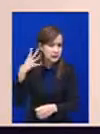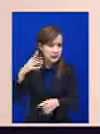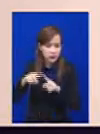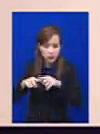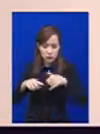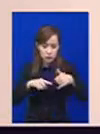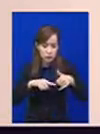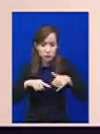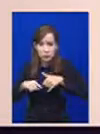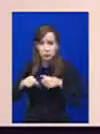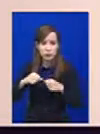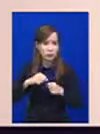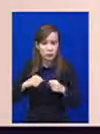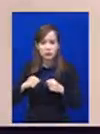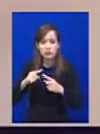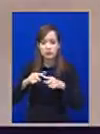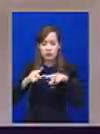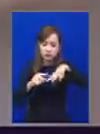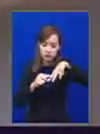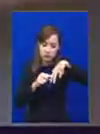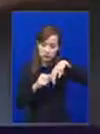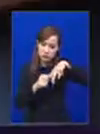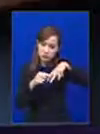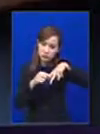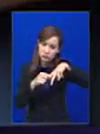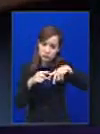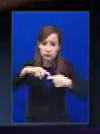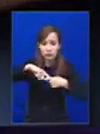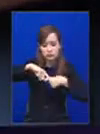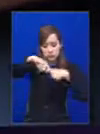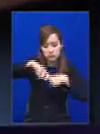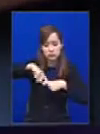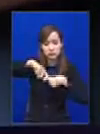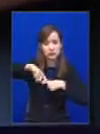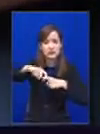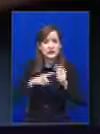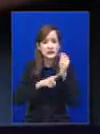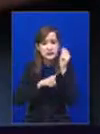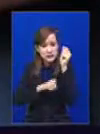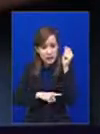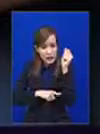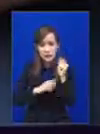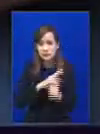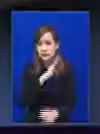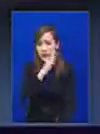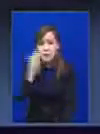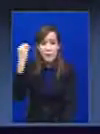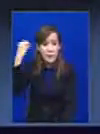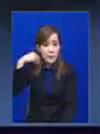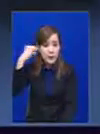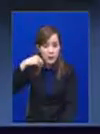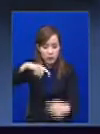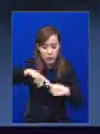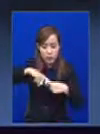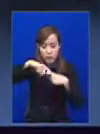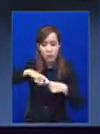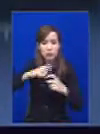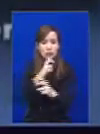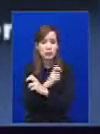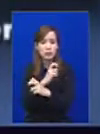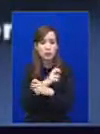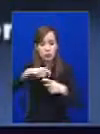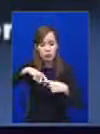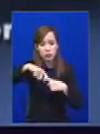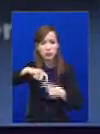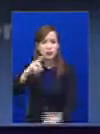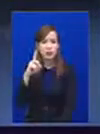กและอาจจะมีอาการข้อตึงหรือติดเวลาพักใช้ข้อนานๆเมื่อเป็นมากขึ้นกระดูกผิวข้อสึกหรอมากขึ้นและจะ